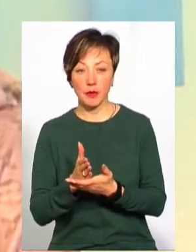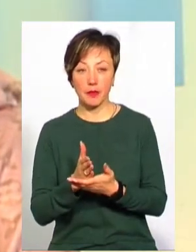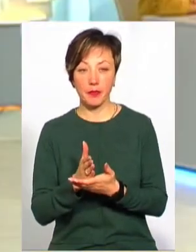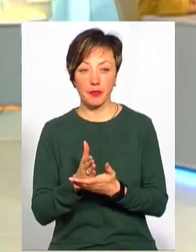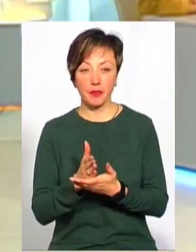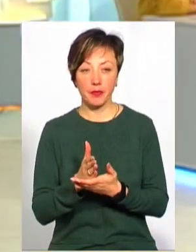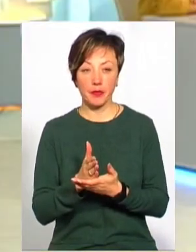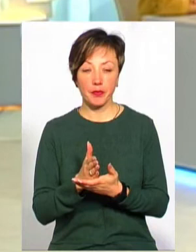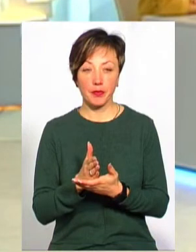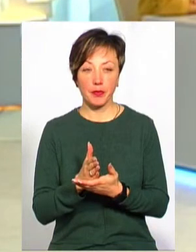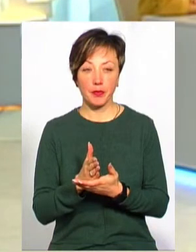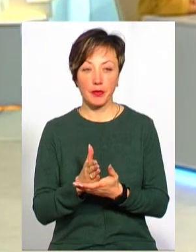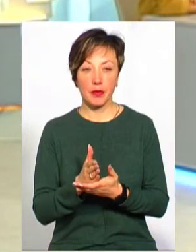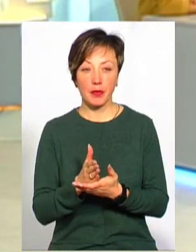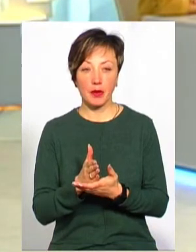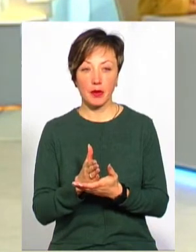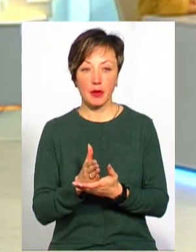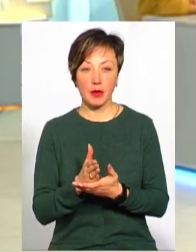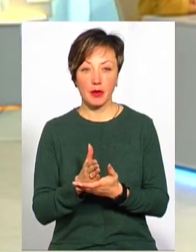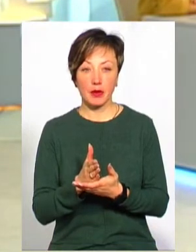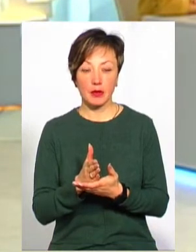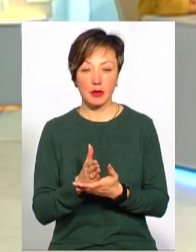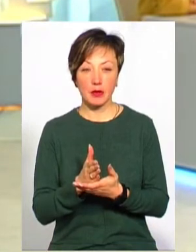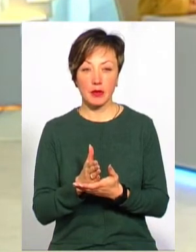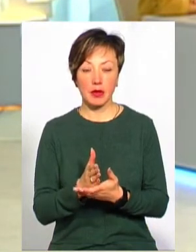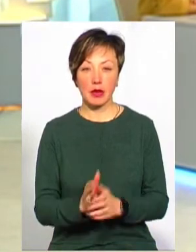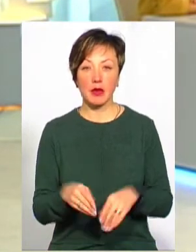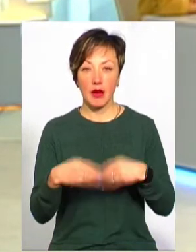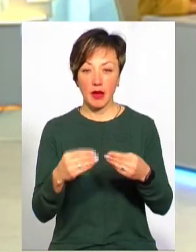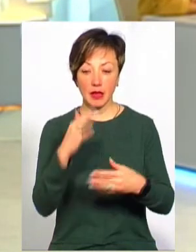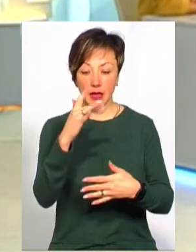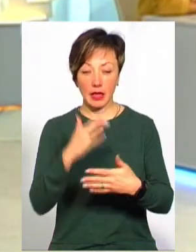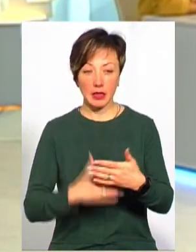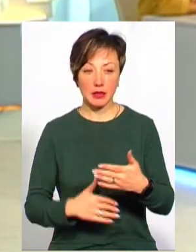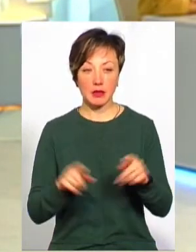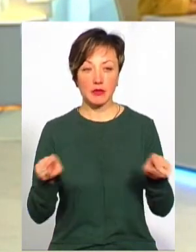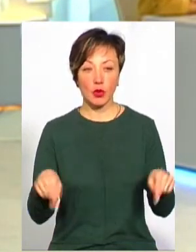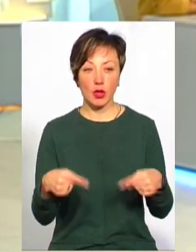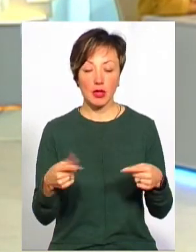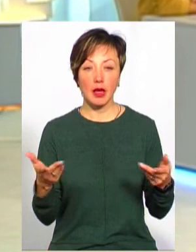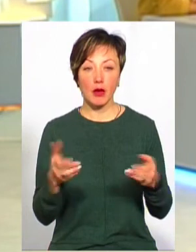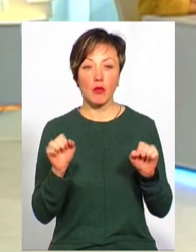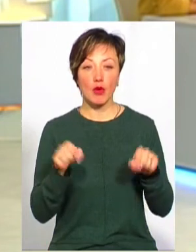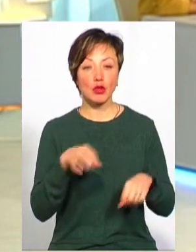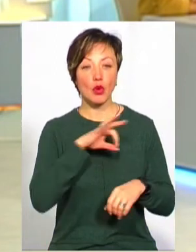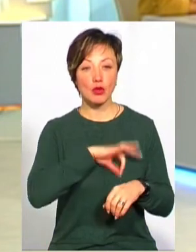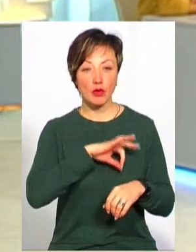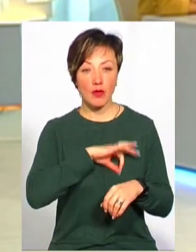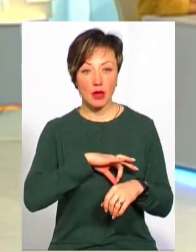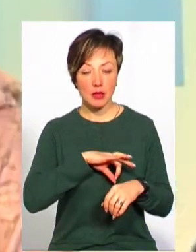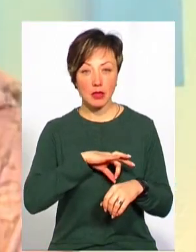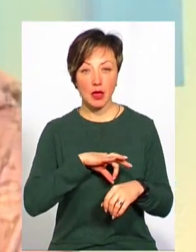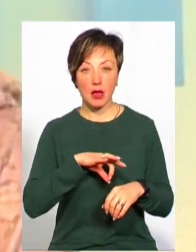від міграційної служби, всі будуть працювати на реєстр і давати можливість створити реєстр, яким може користуватися,